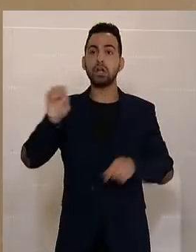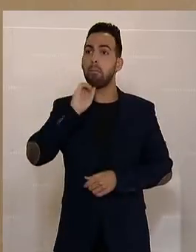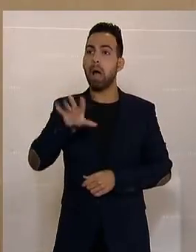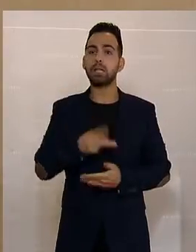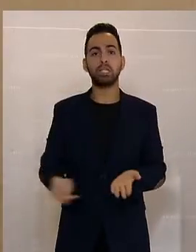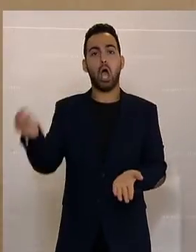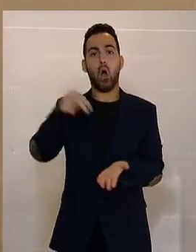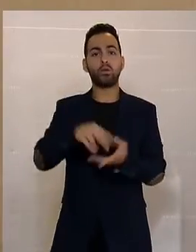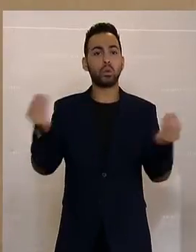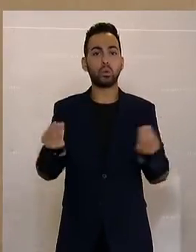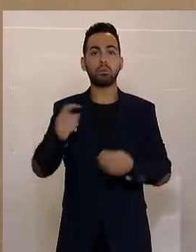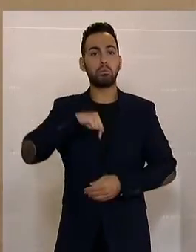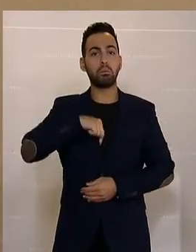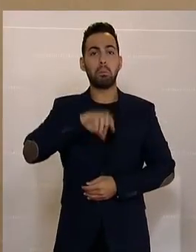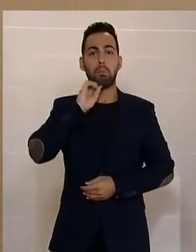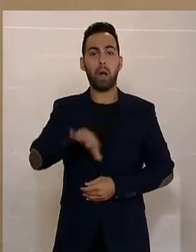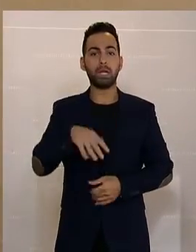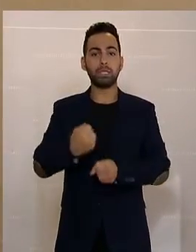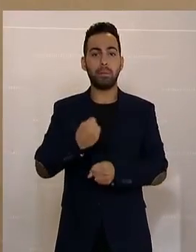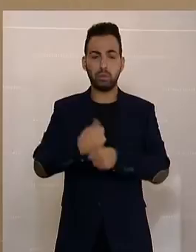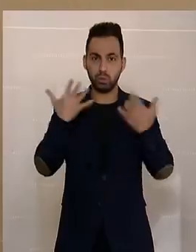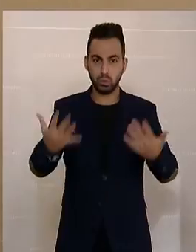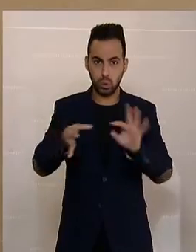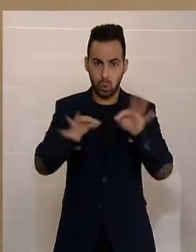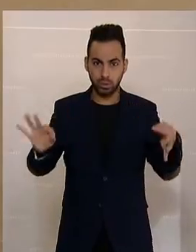arbeiten wollen. Und das ist eigentlich sehr